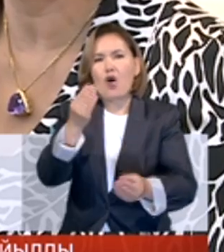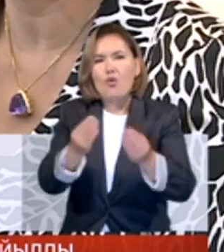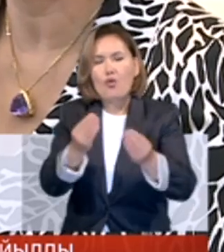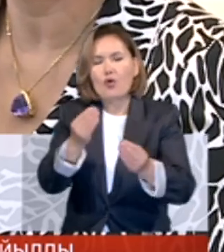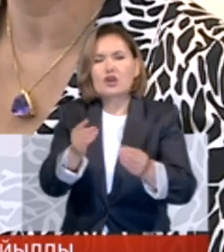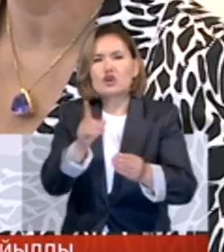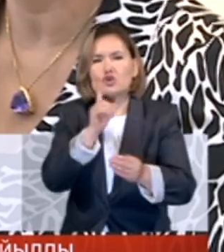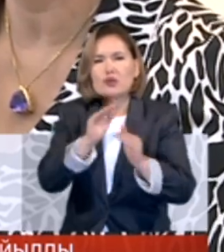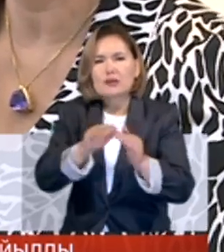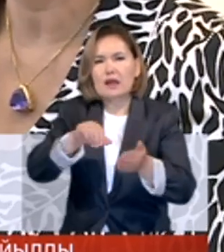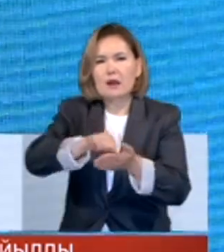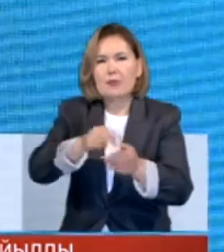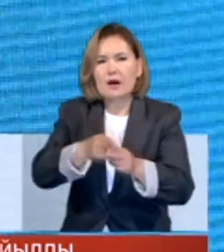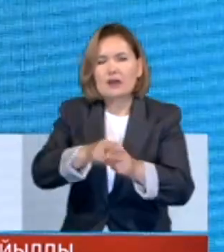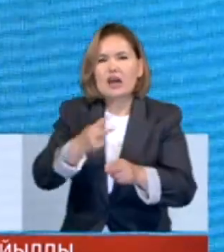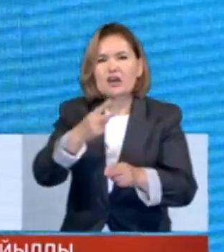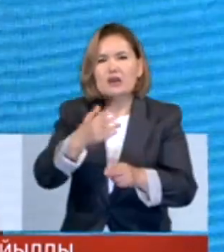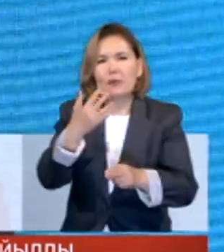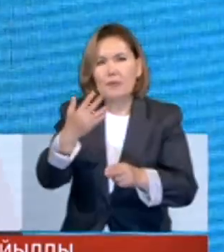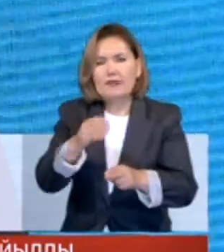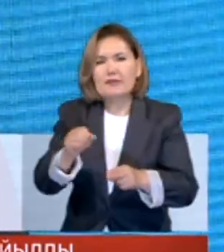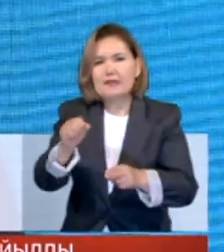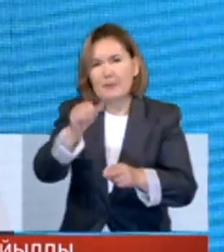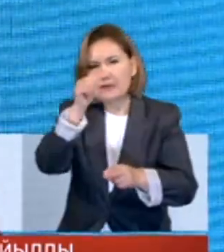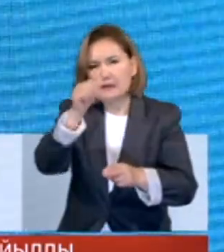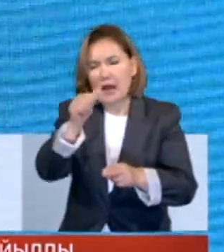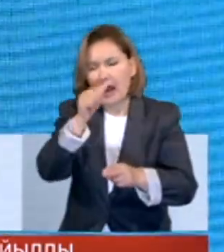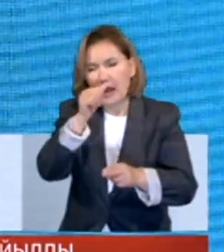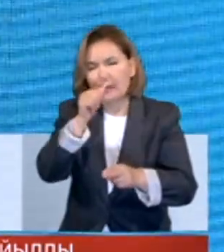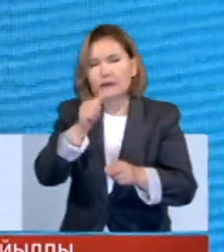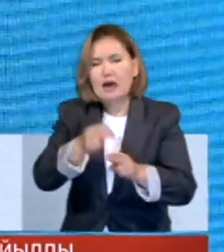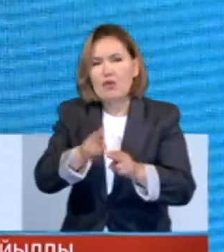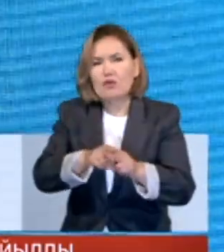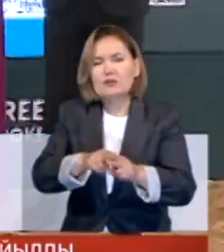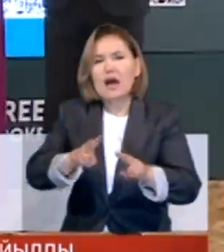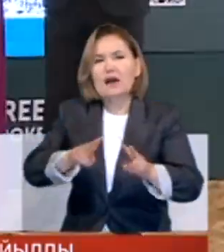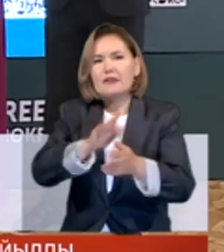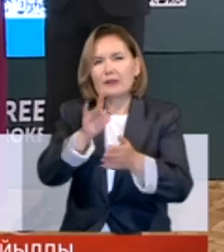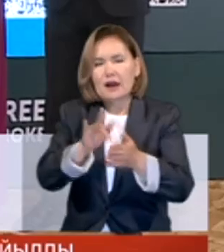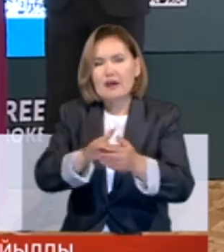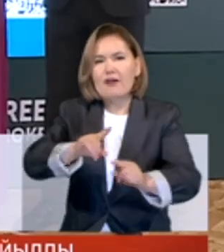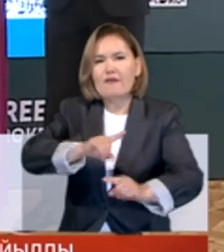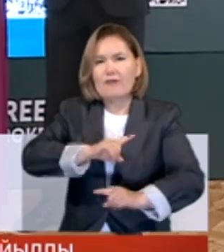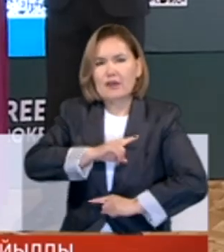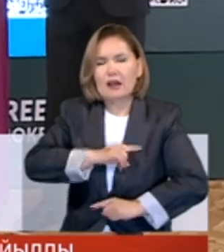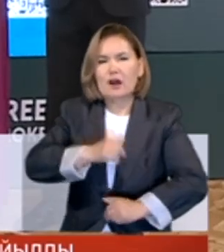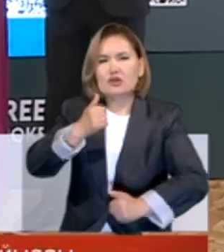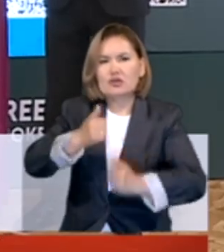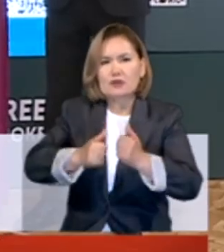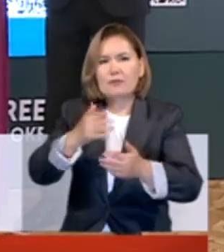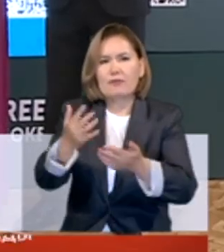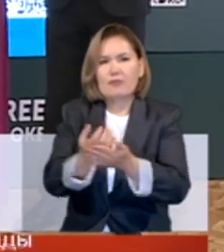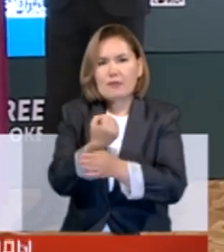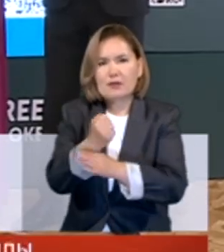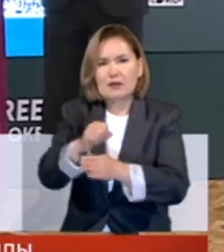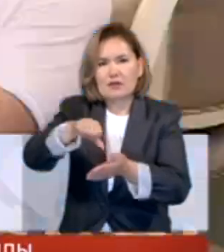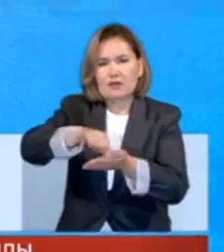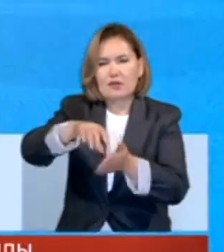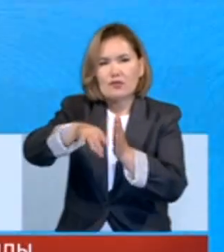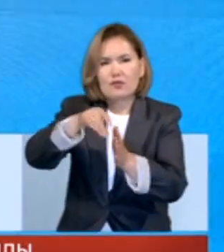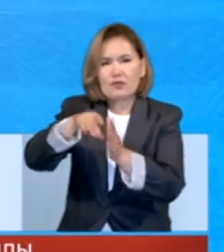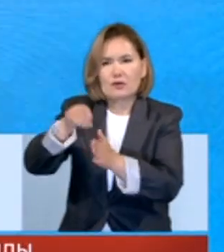сынасты. Үздік шыққан 25-і тамыз айының соңында Астанада өтетін финалда бәсекеге түседі.